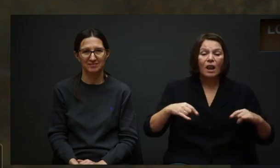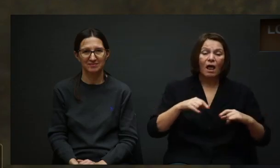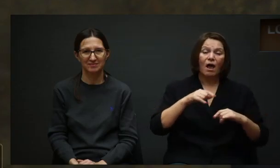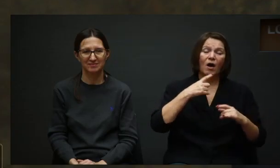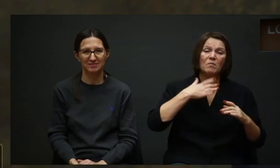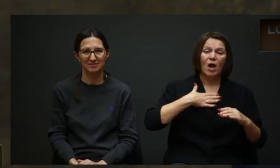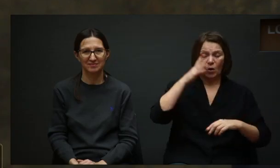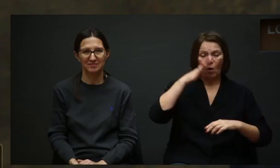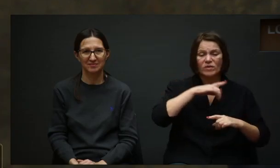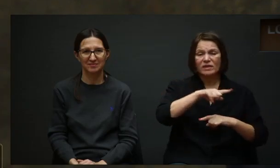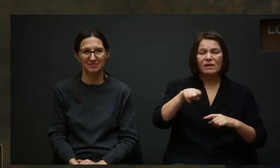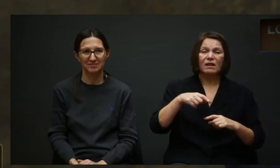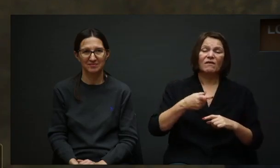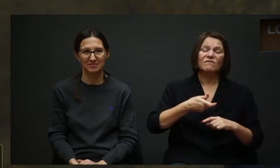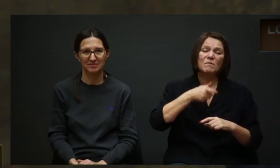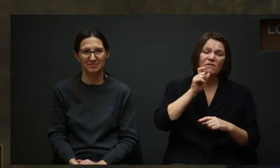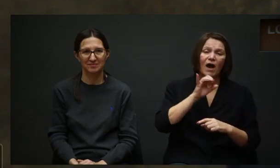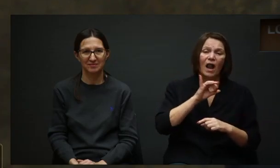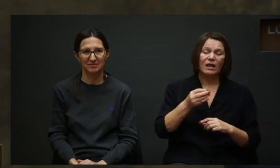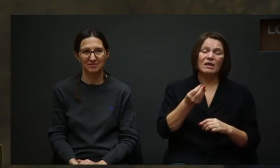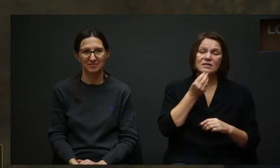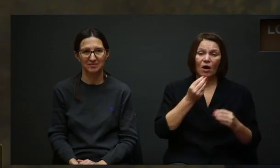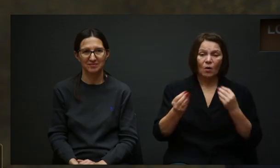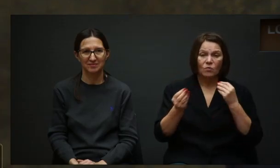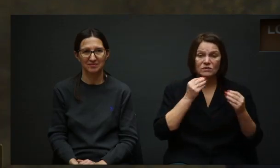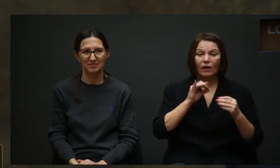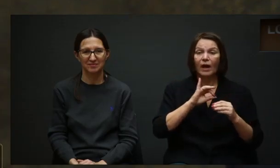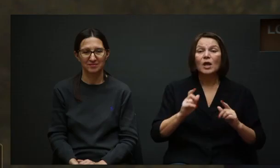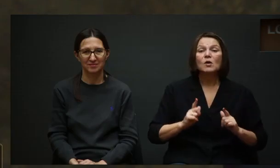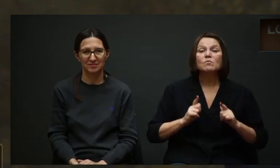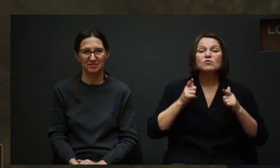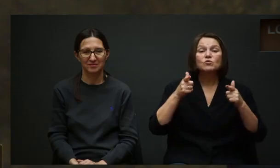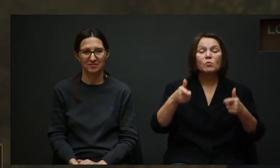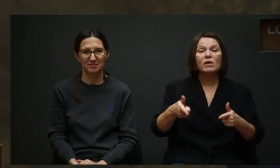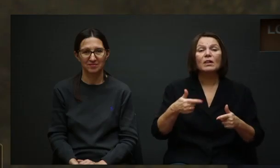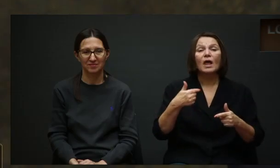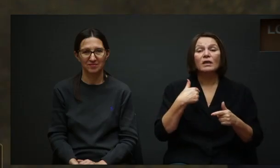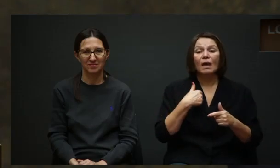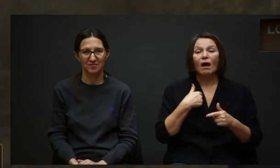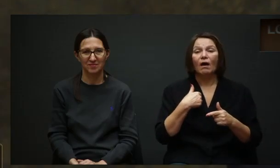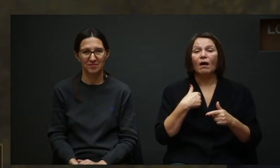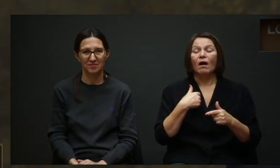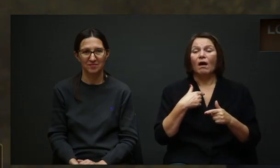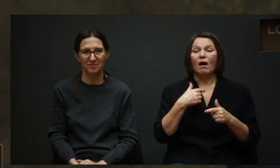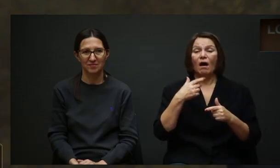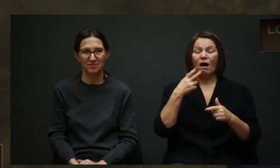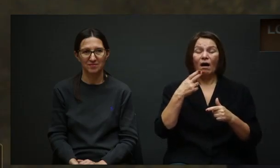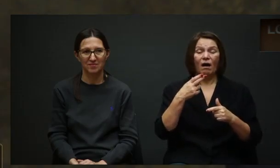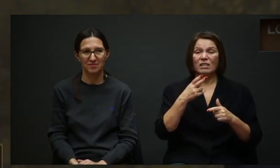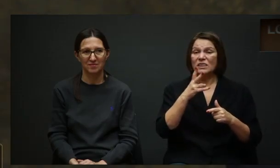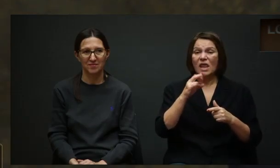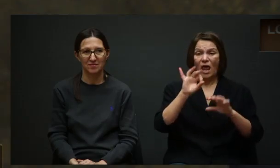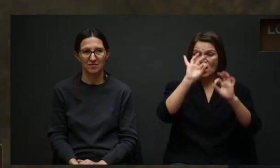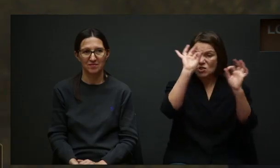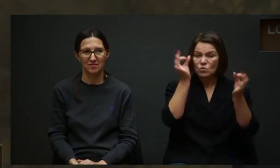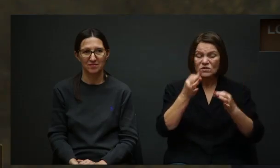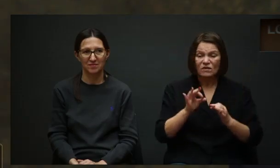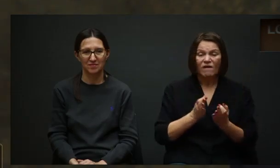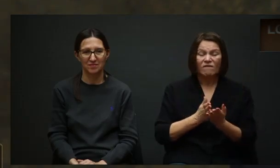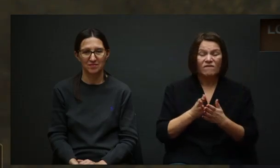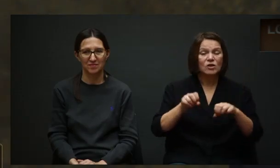своими друзьями. И поступил я не на искусствоведческое отделение, вот, а стал...